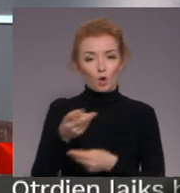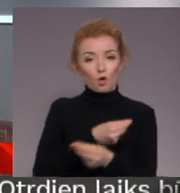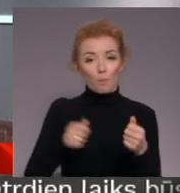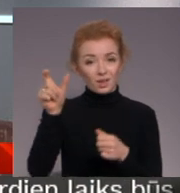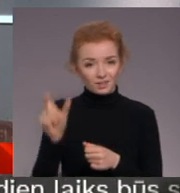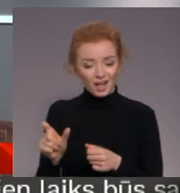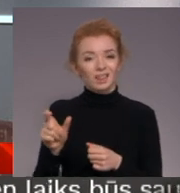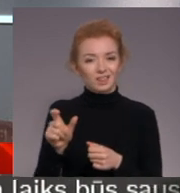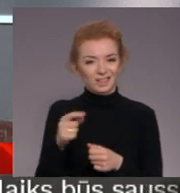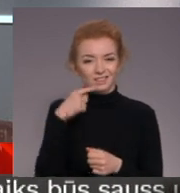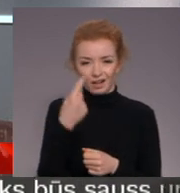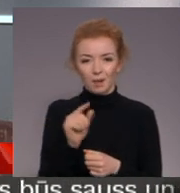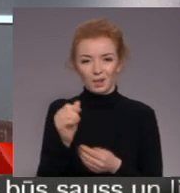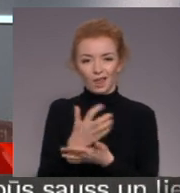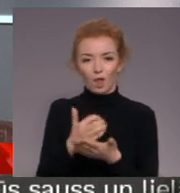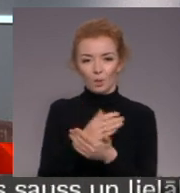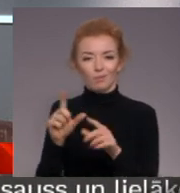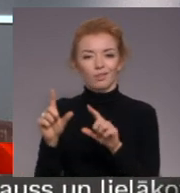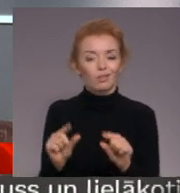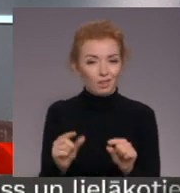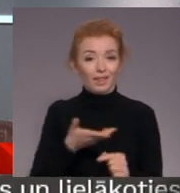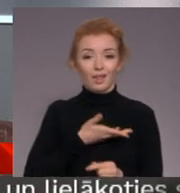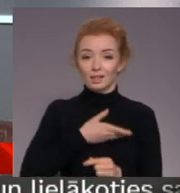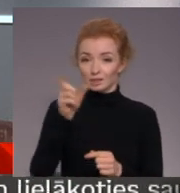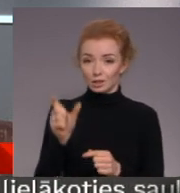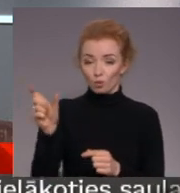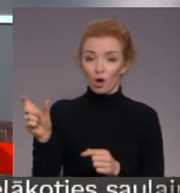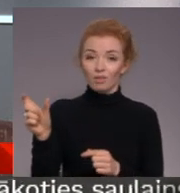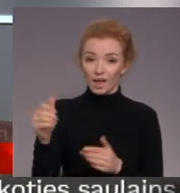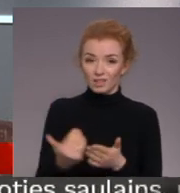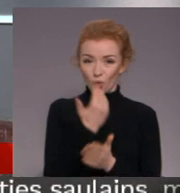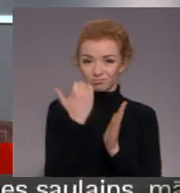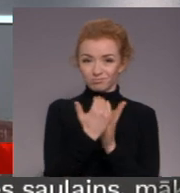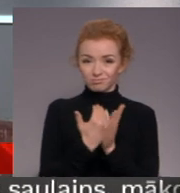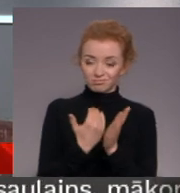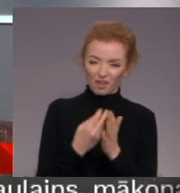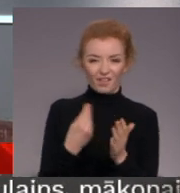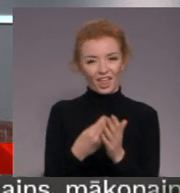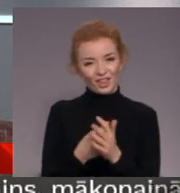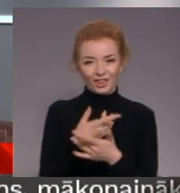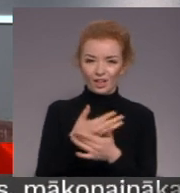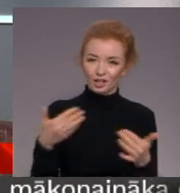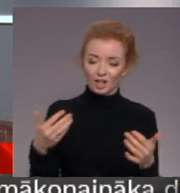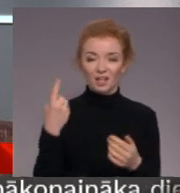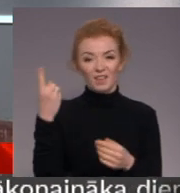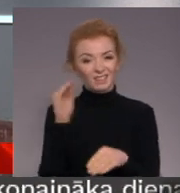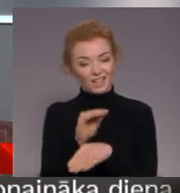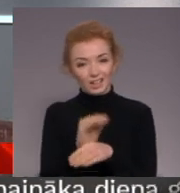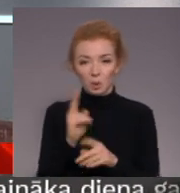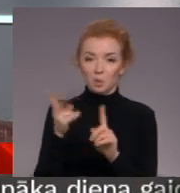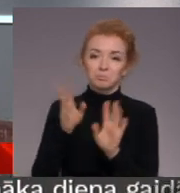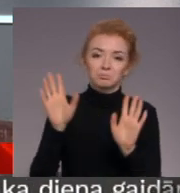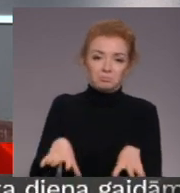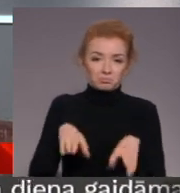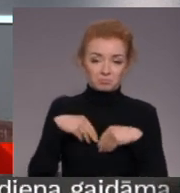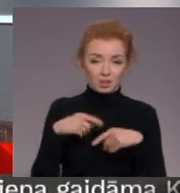komersantiem vērojams ieņēmumu kritums. Iedzīvotāji jaunos ierobežojumus ētē dažādi vien tos atbalsta, otrs skarbi kritizē. Arī